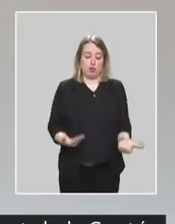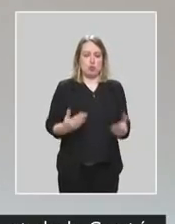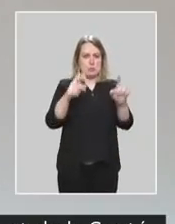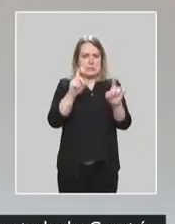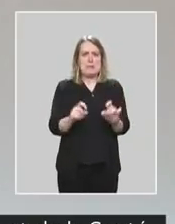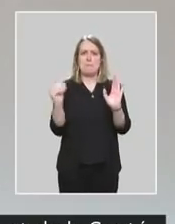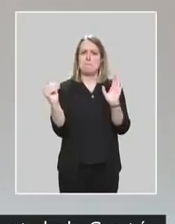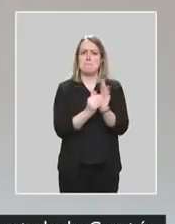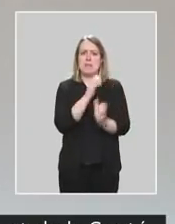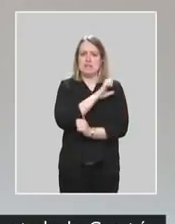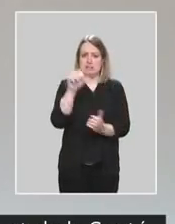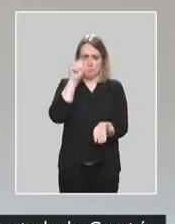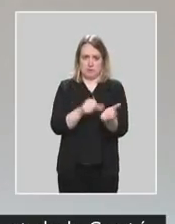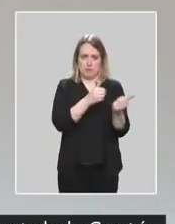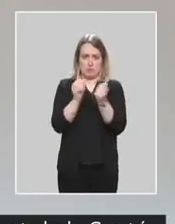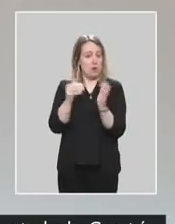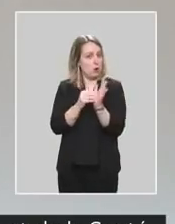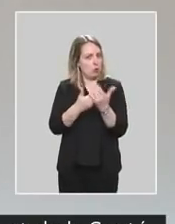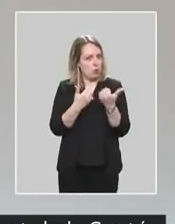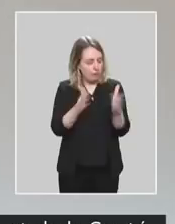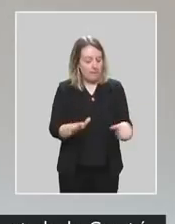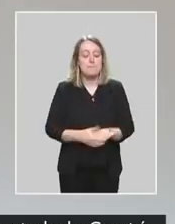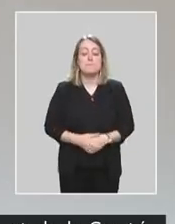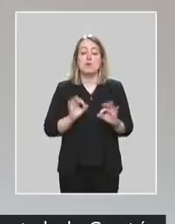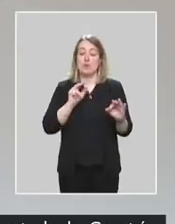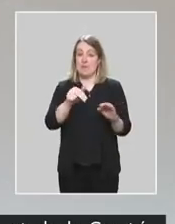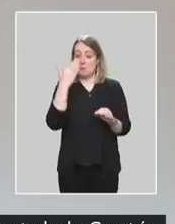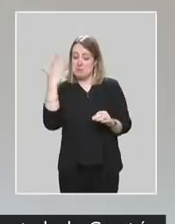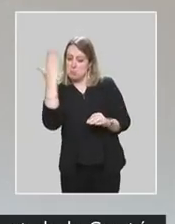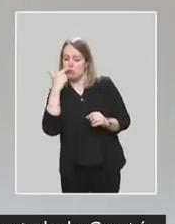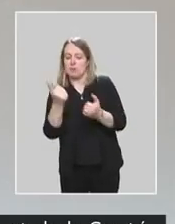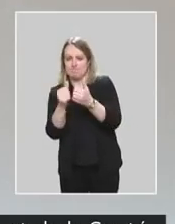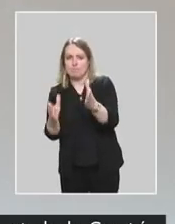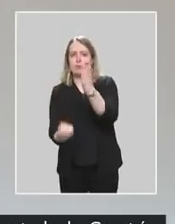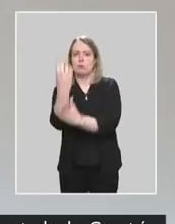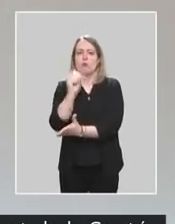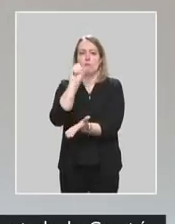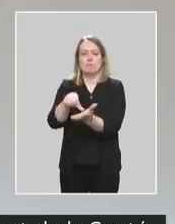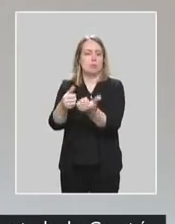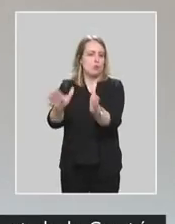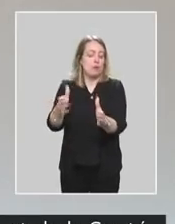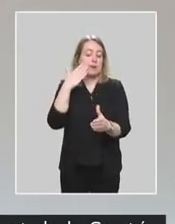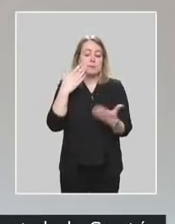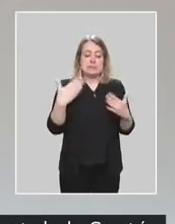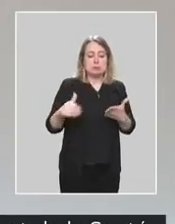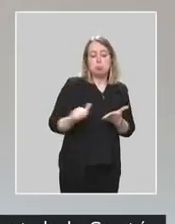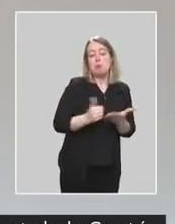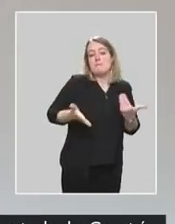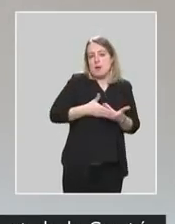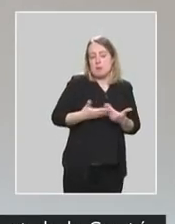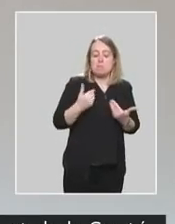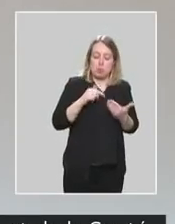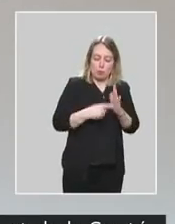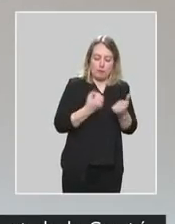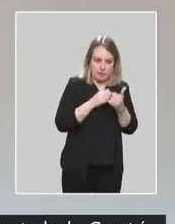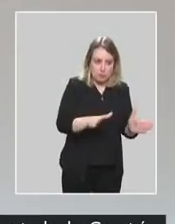maillage territorial qui est très bon. Je l'ai dit, nous allons renforcer partout où c'est nécessaire les centres, créer des nouvelles lignes de vaccination là où elles ont été supprimées, éventuellement rouvrir